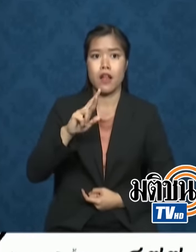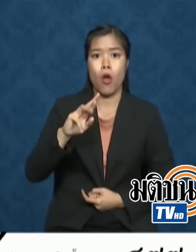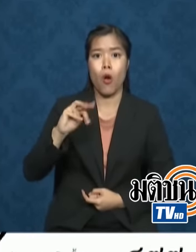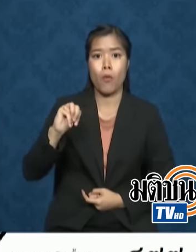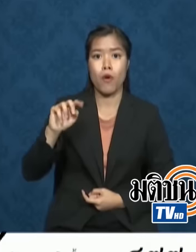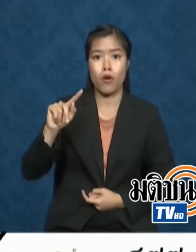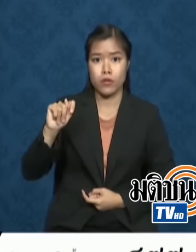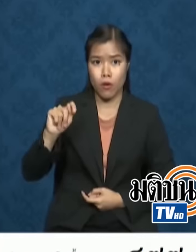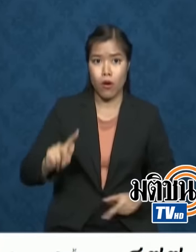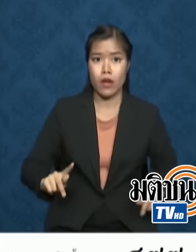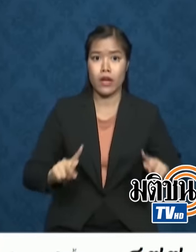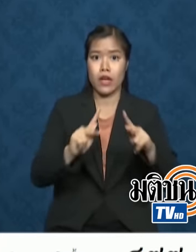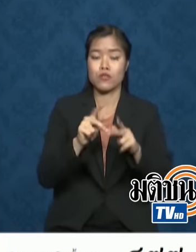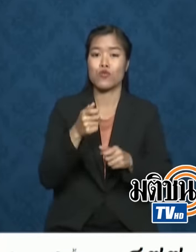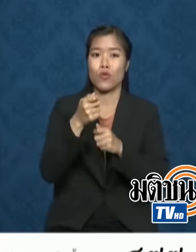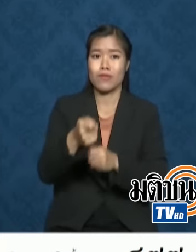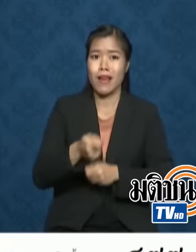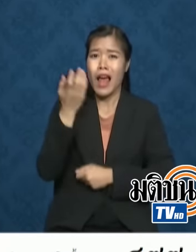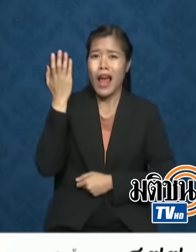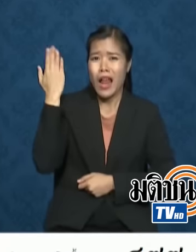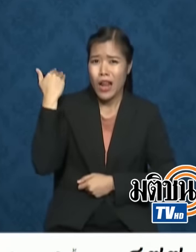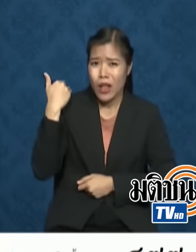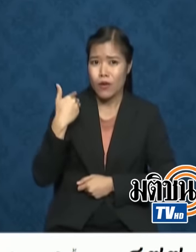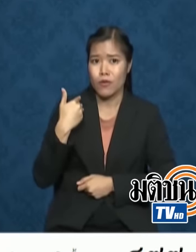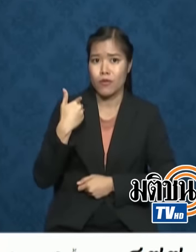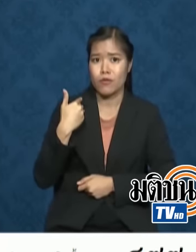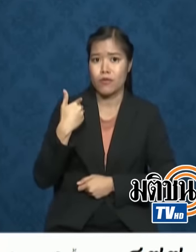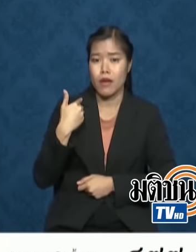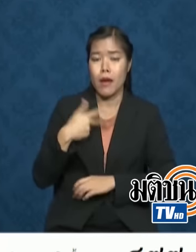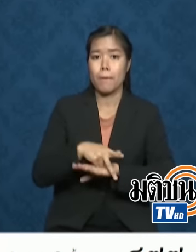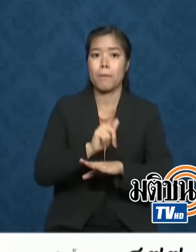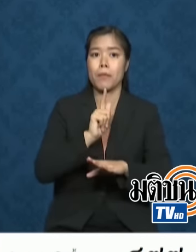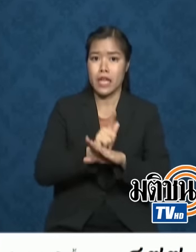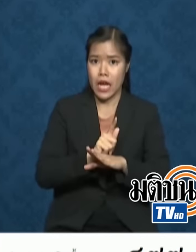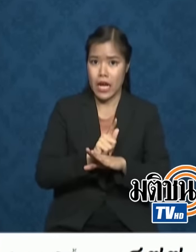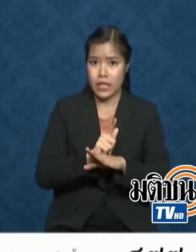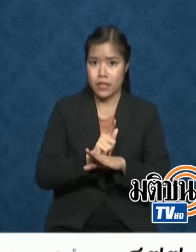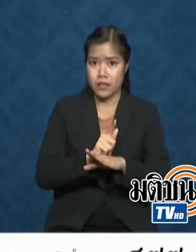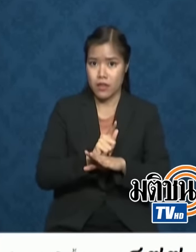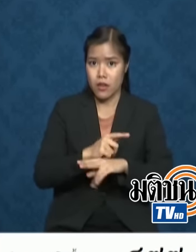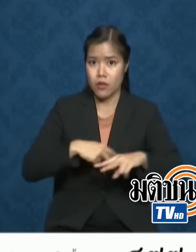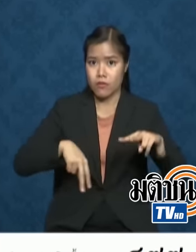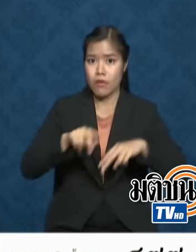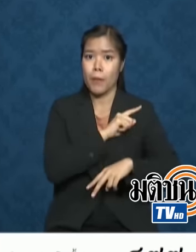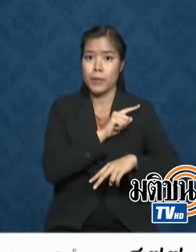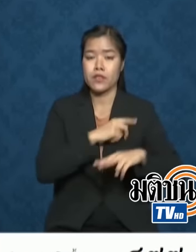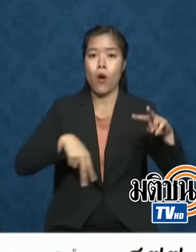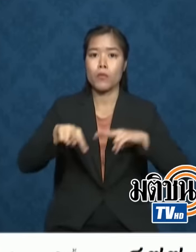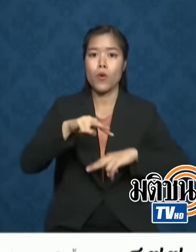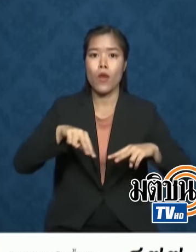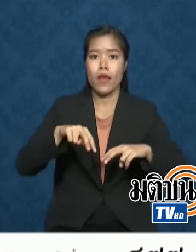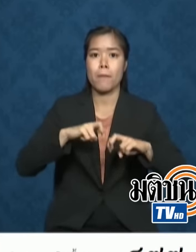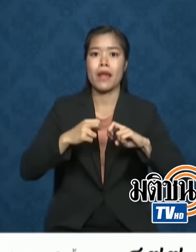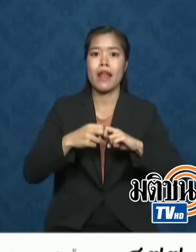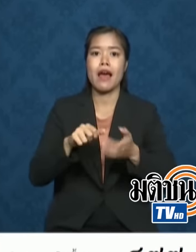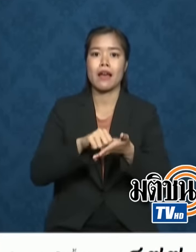รและสหกรณ์เองท่านเป็นอดีตประธานกรรมาธิการวิสามัญการแก้ไขปัญหา PM 2.5 อย่างเป็นระบบผล